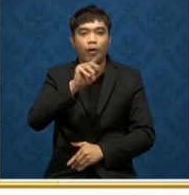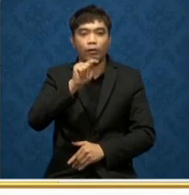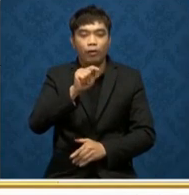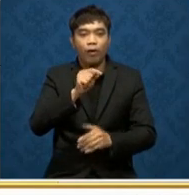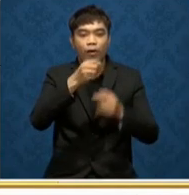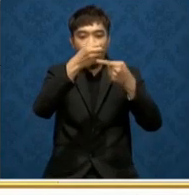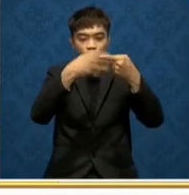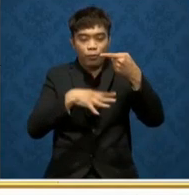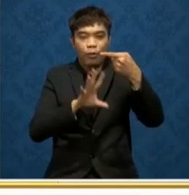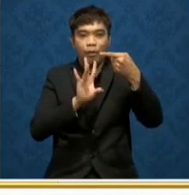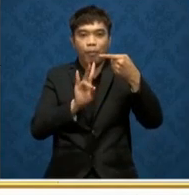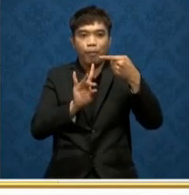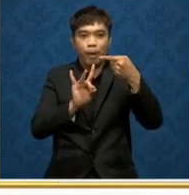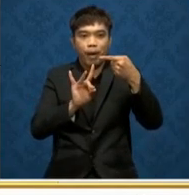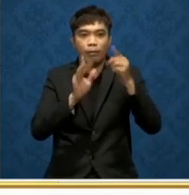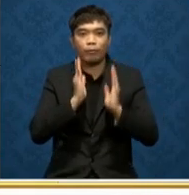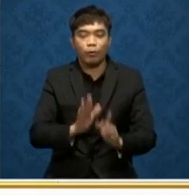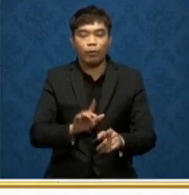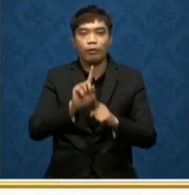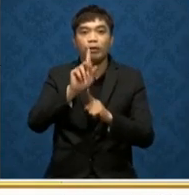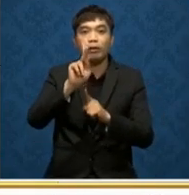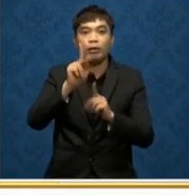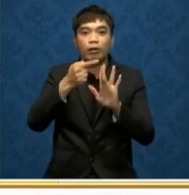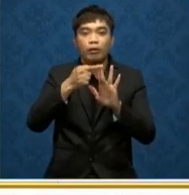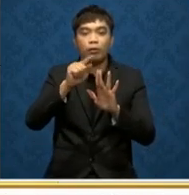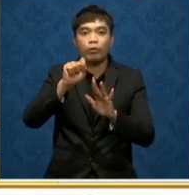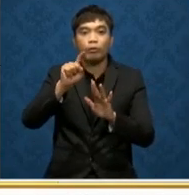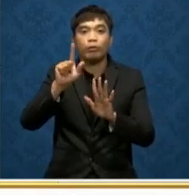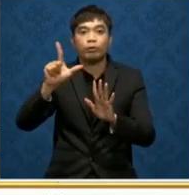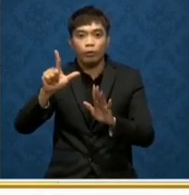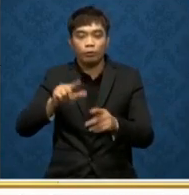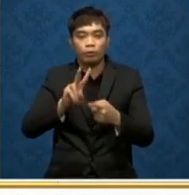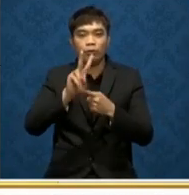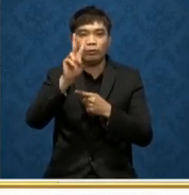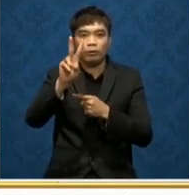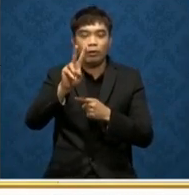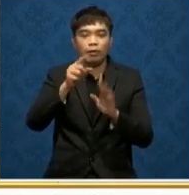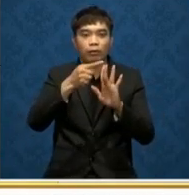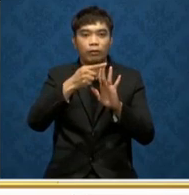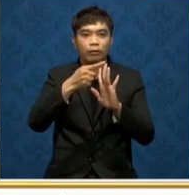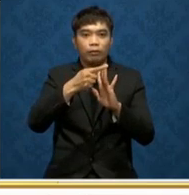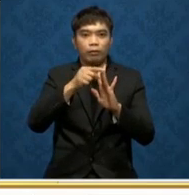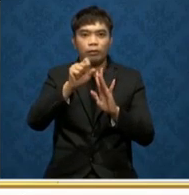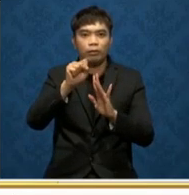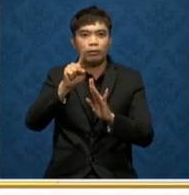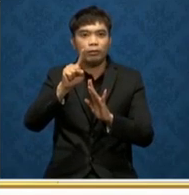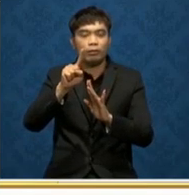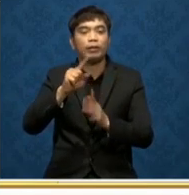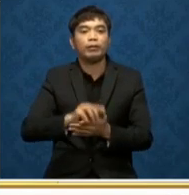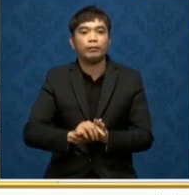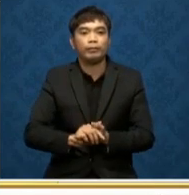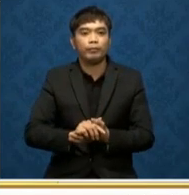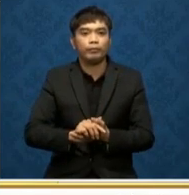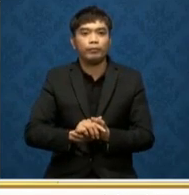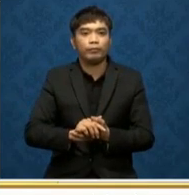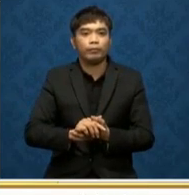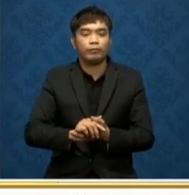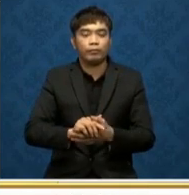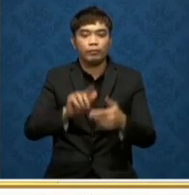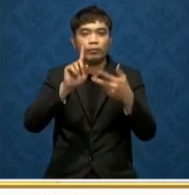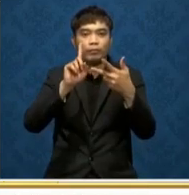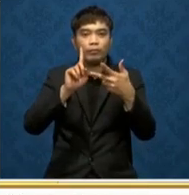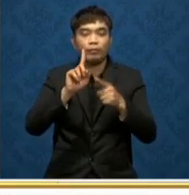ดังนี้ค่ะ 1. นายกุศลโชติรัตน์ 2. นายเศรษฐเกียรติกระจ่างวง 3.